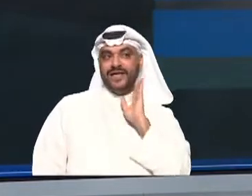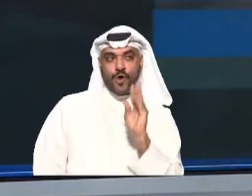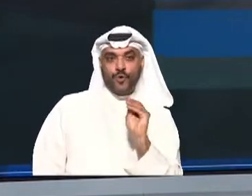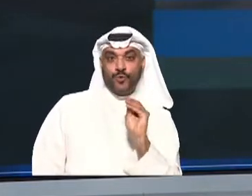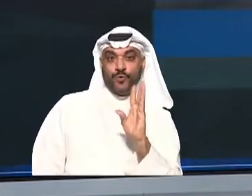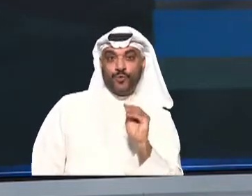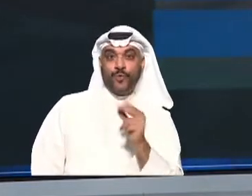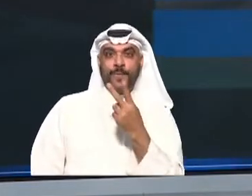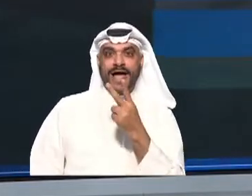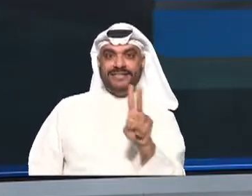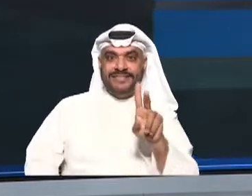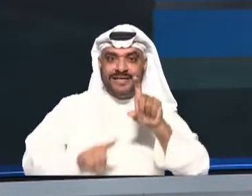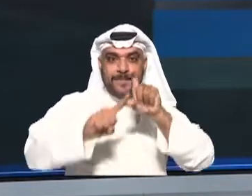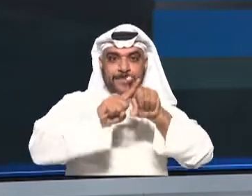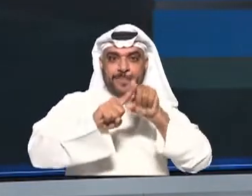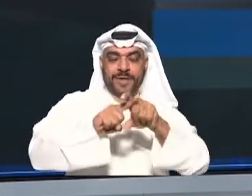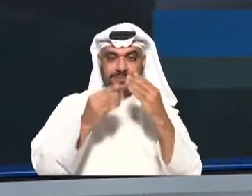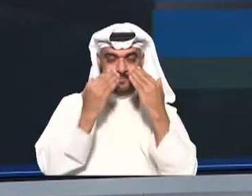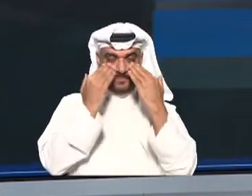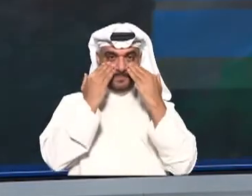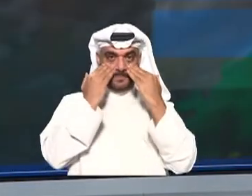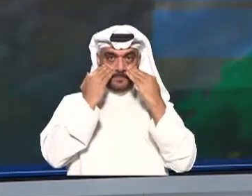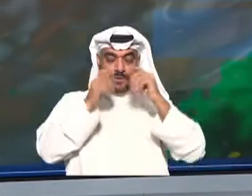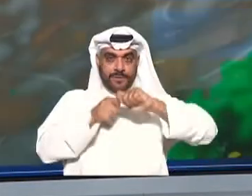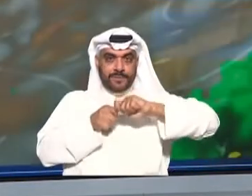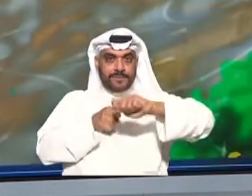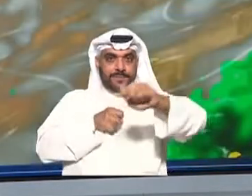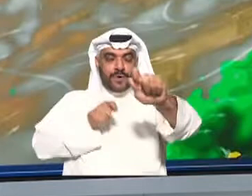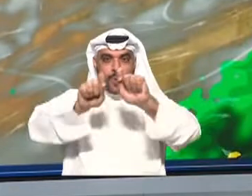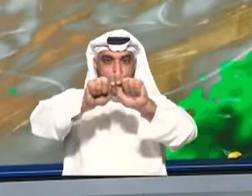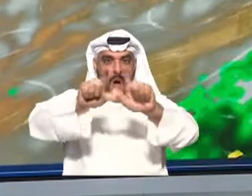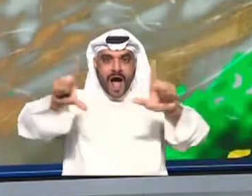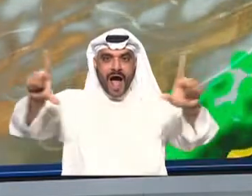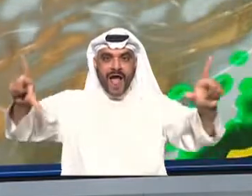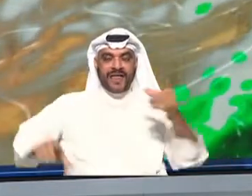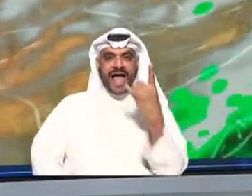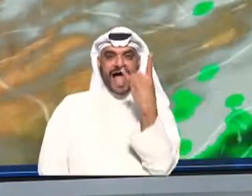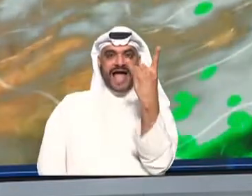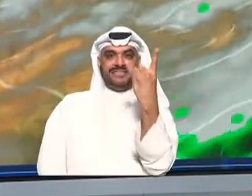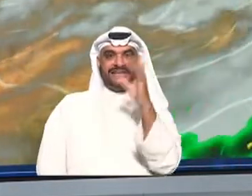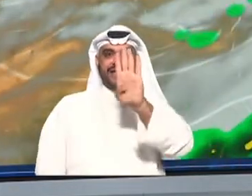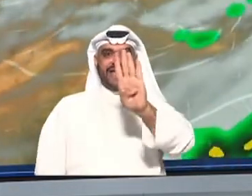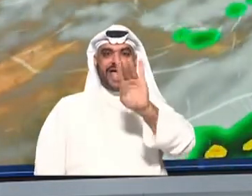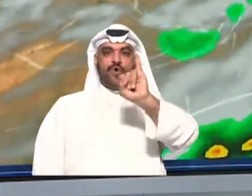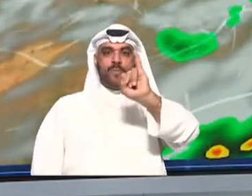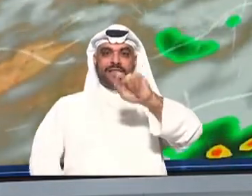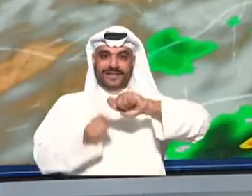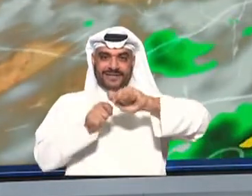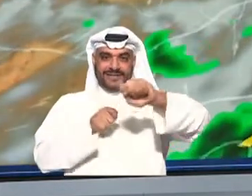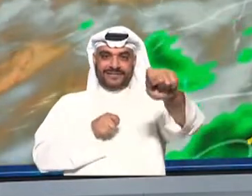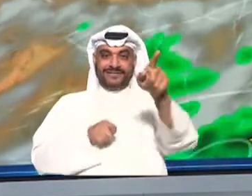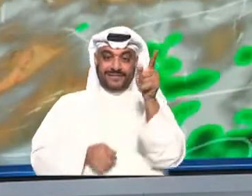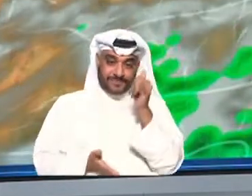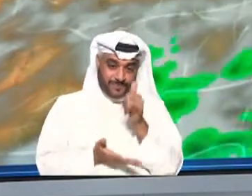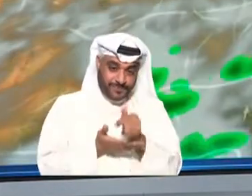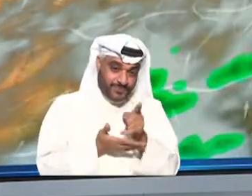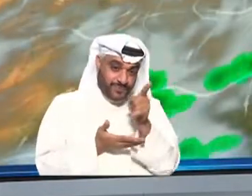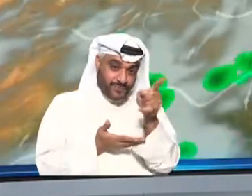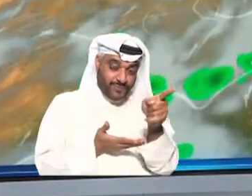الكويت. الرؤية الأفقية لا تزال جيدة تتجاوز 10 كيلو. تتأثر دولة الكويت في أنظمة جوية